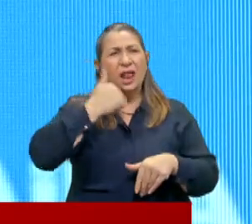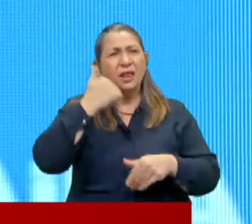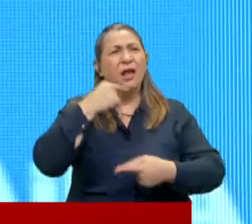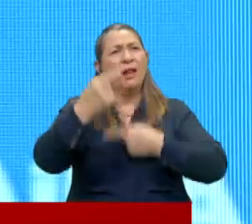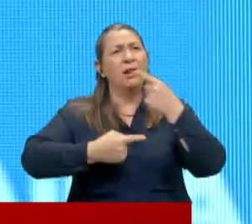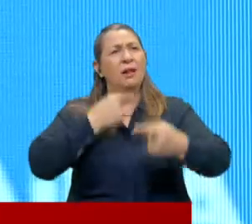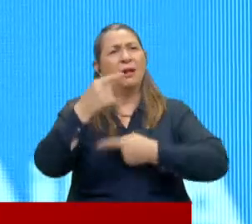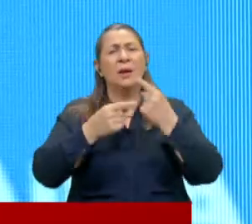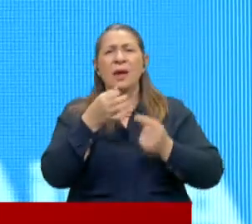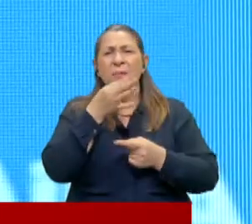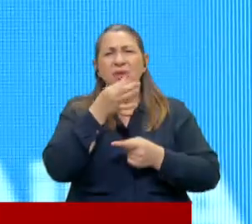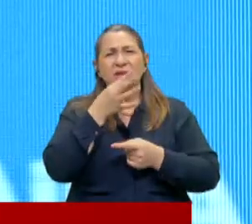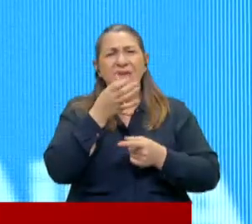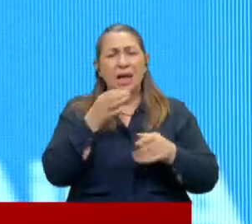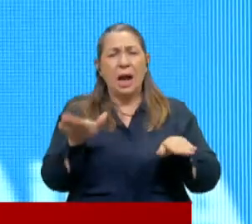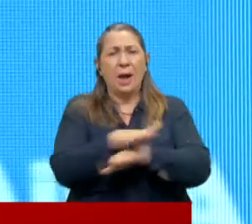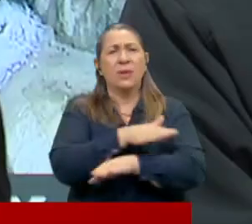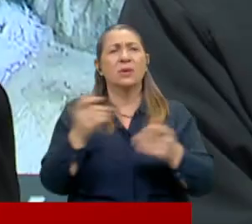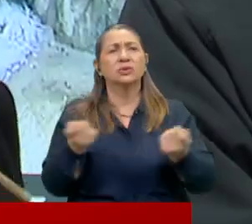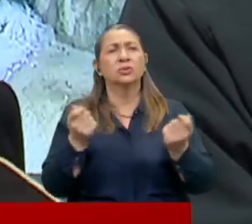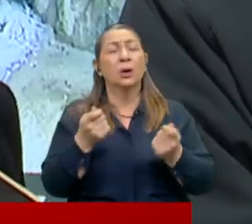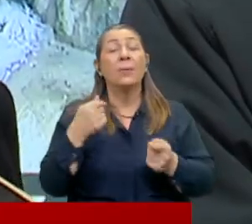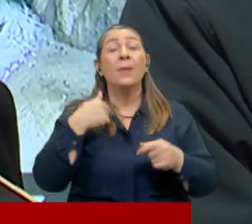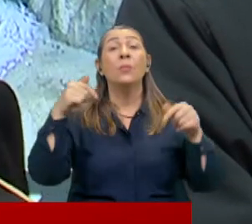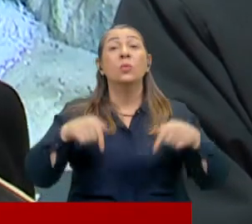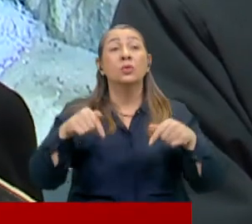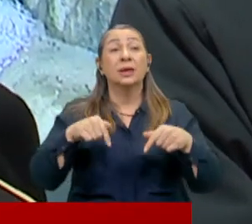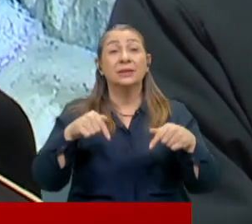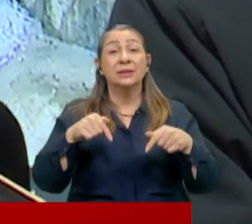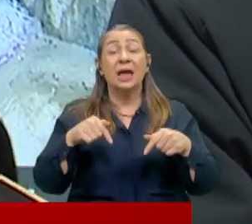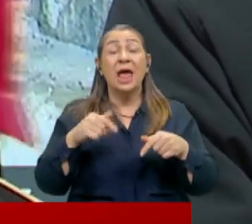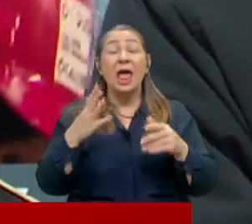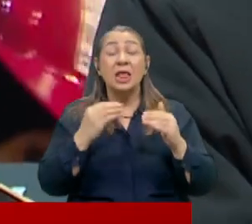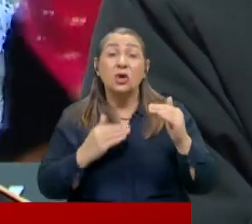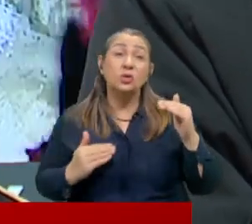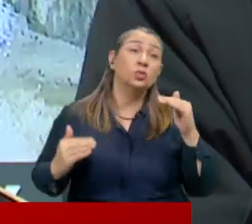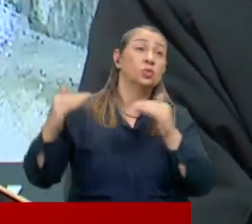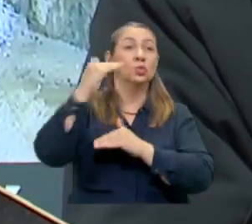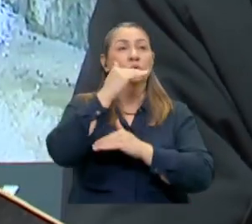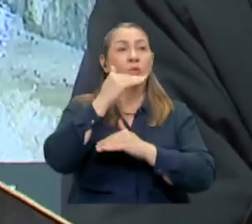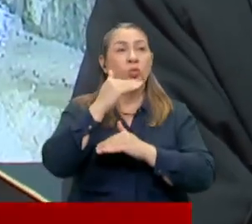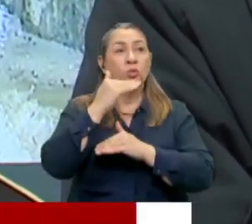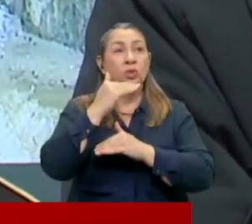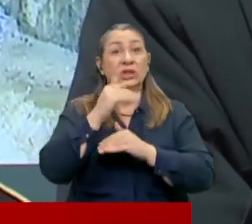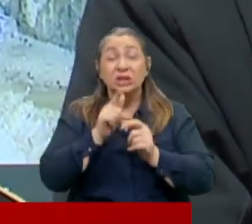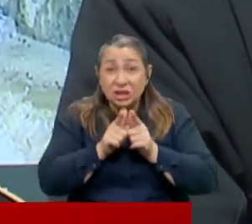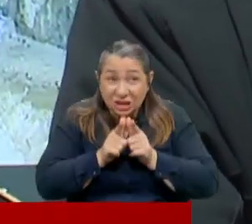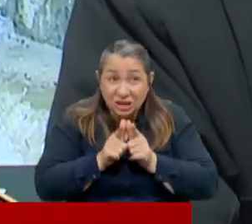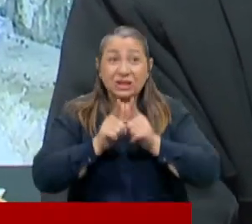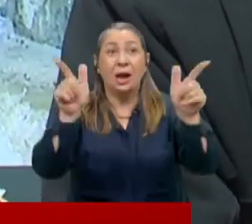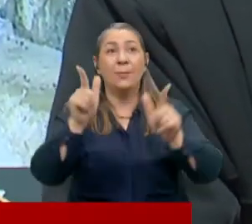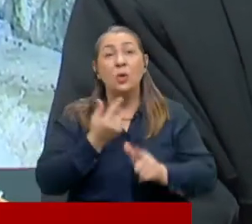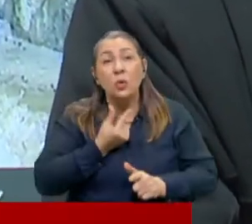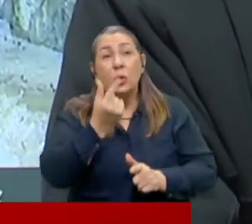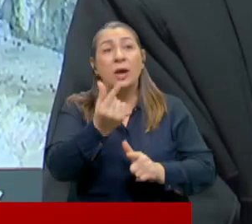yalanıyla beceriksizliklerini örtmeye çalışıyorlar. Ben buradan en üst tonda çağrımı ve